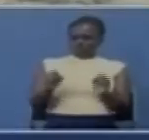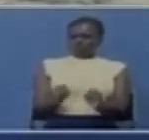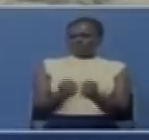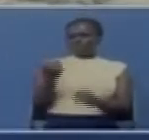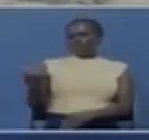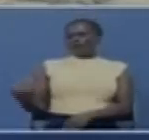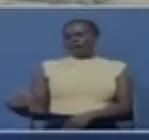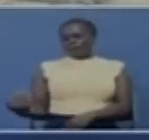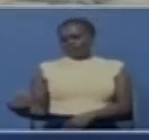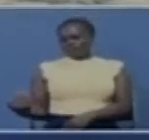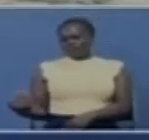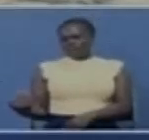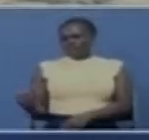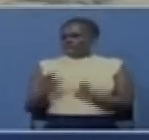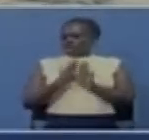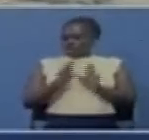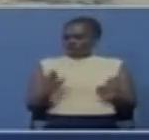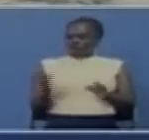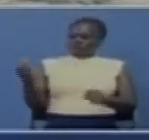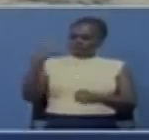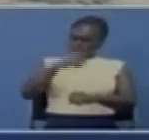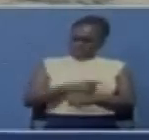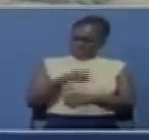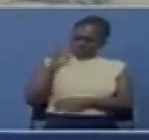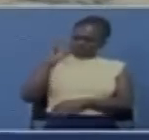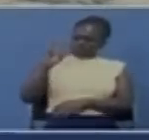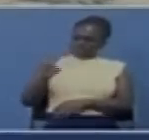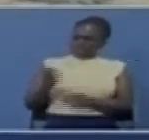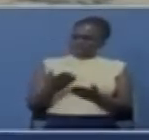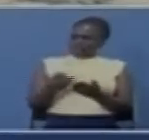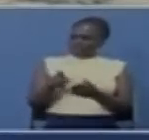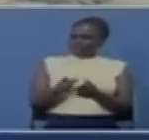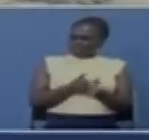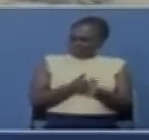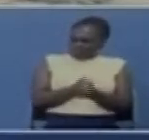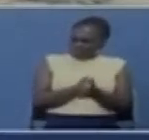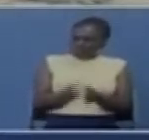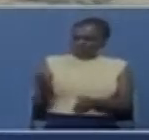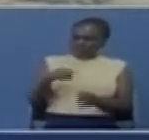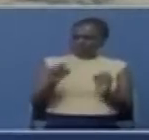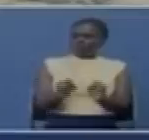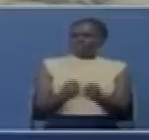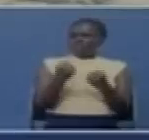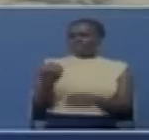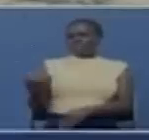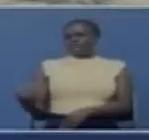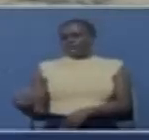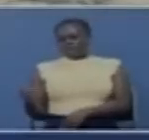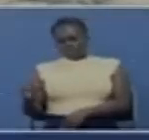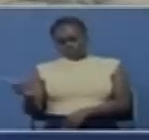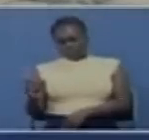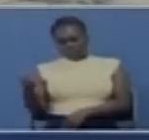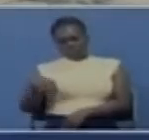mtoto. Hakuna siku utaona yani wanachangamka kwa sababu mtoto